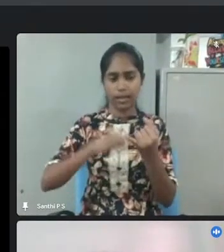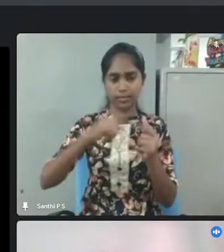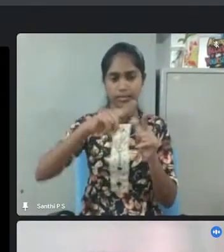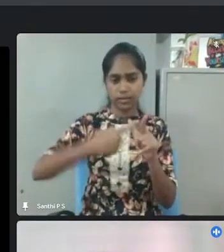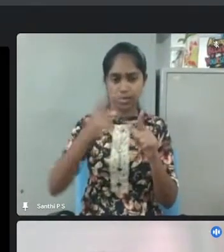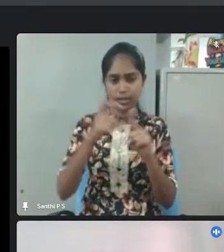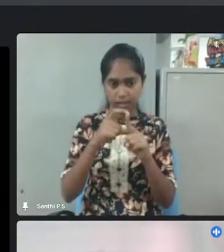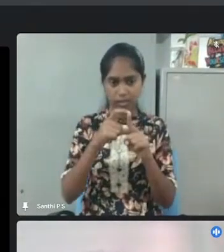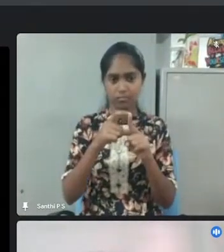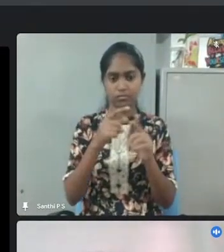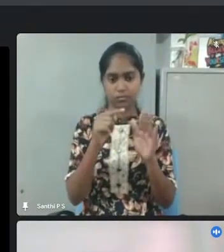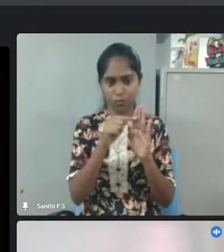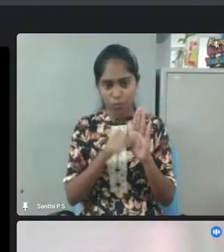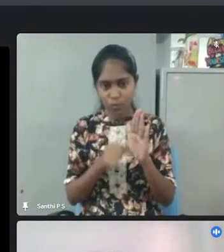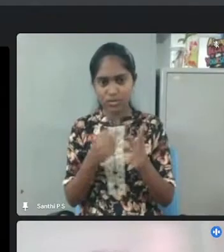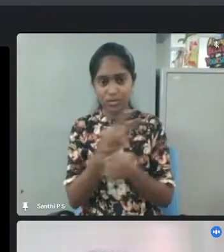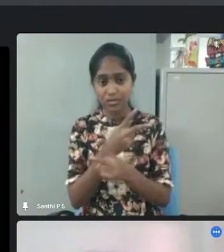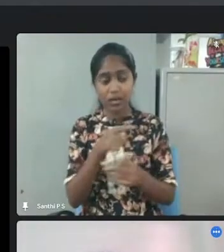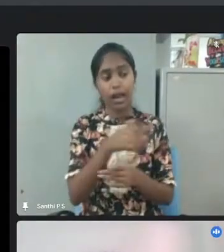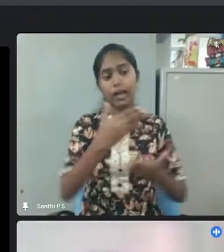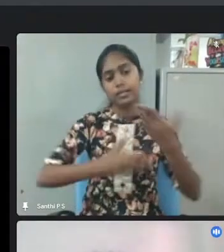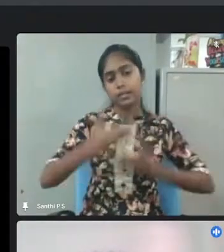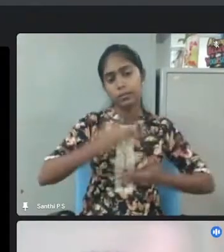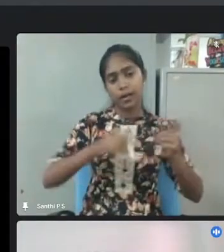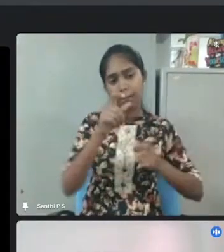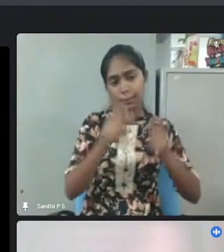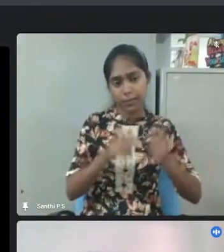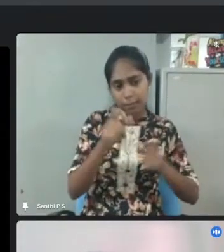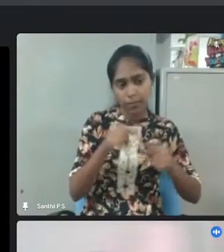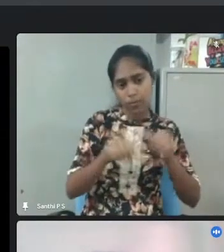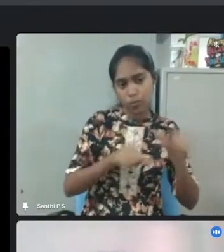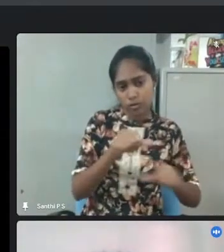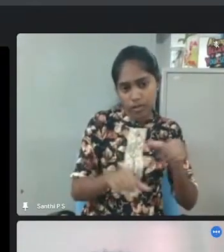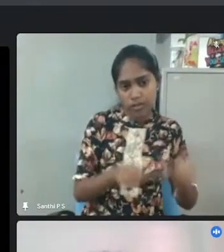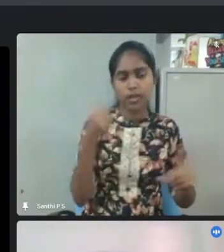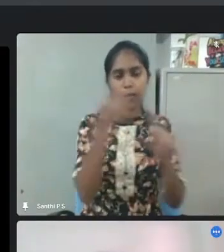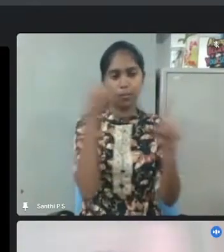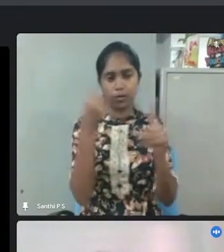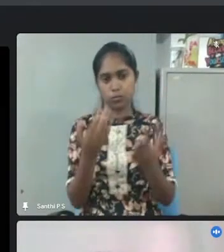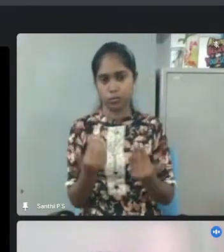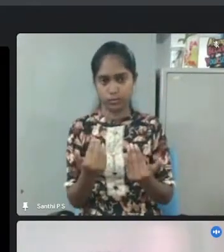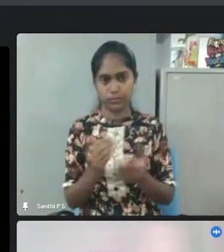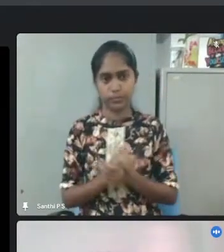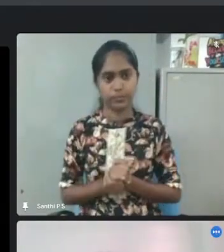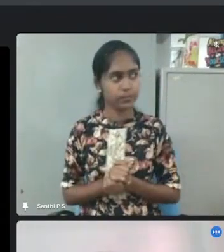എല്ലാം ഭിന്നശേഷിയുള്ളവരുടെ പ്രവർത്തനങ്ങളെ കാര്യമായി സ്വാധീനിക്കുന്നുണ്ട്.